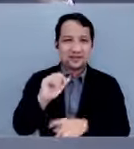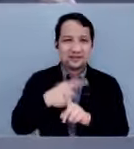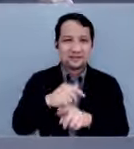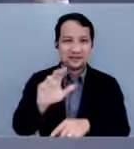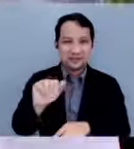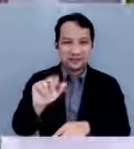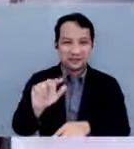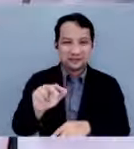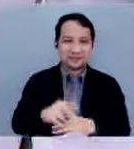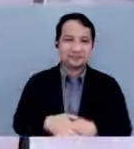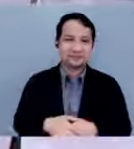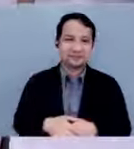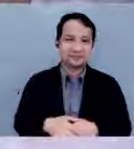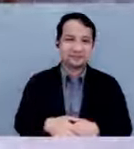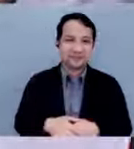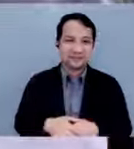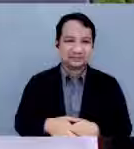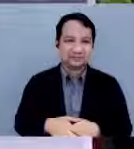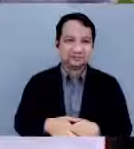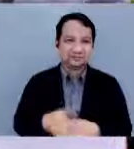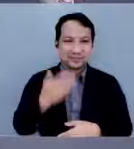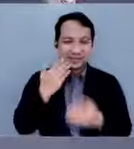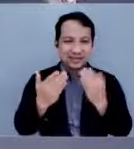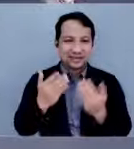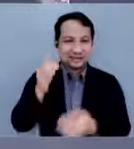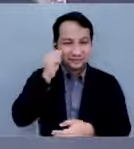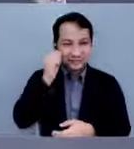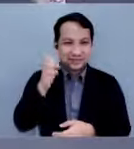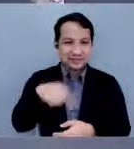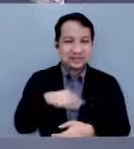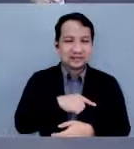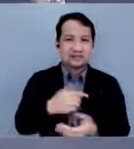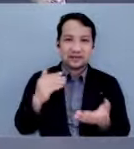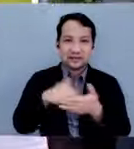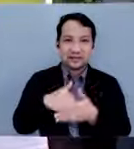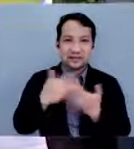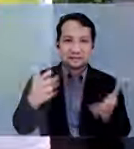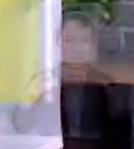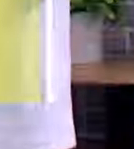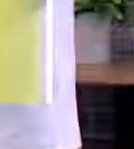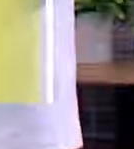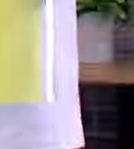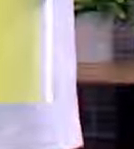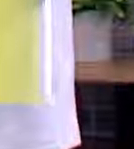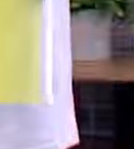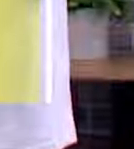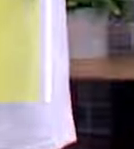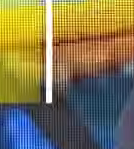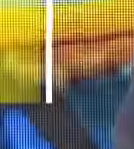13! Na po! At maraming salamat kay Alex and The Comedy Crew. Again, that is it para sa ating Fly Tuesday!